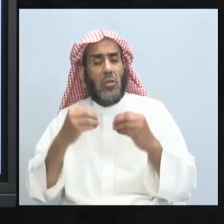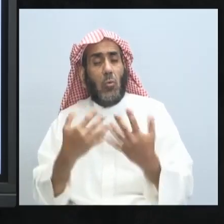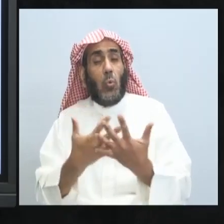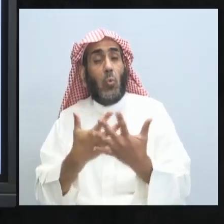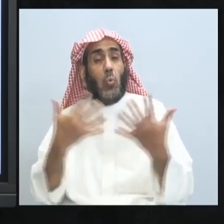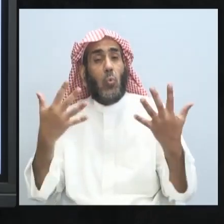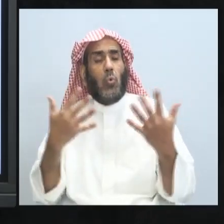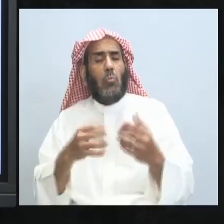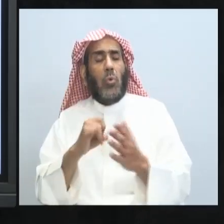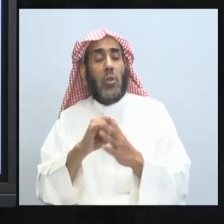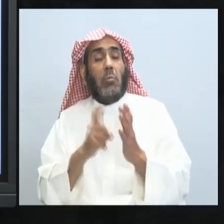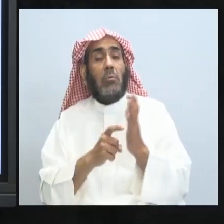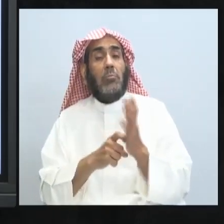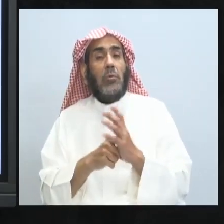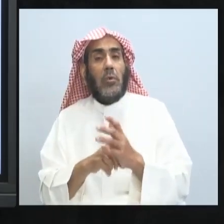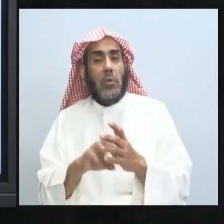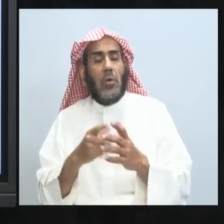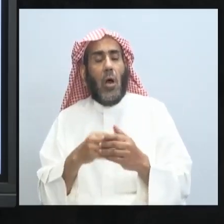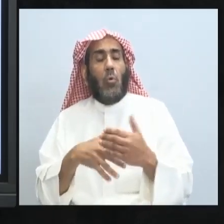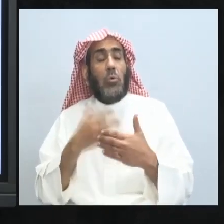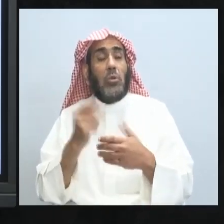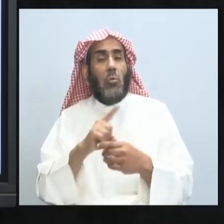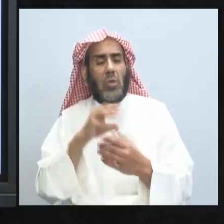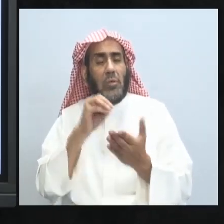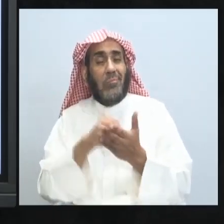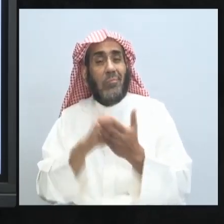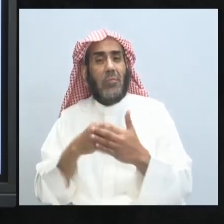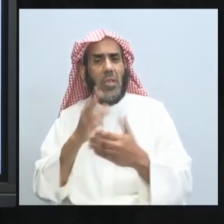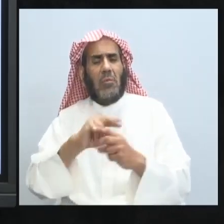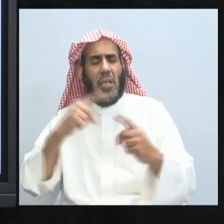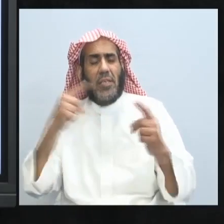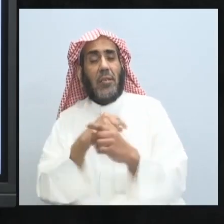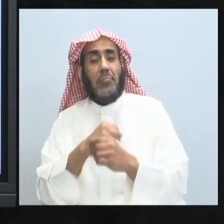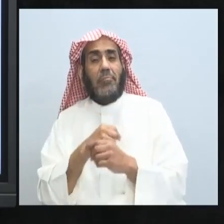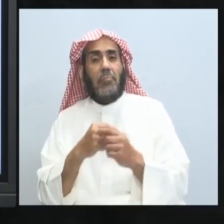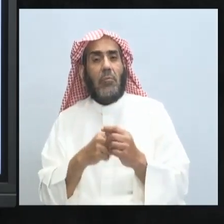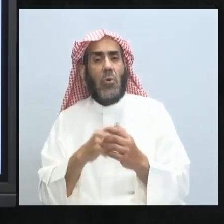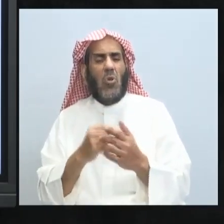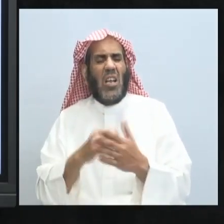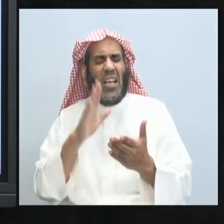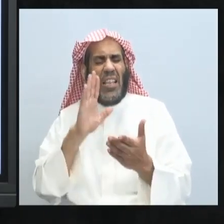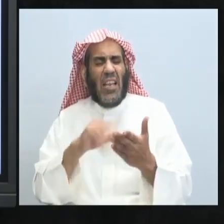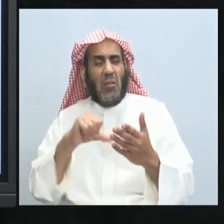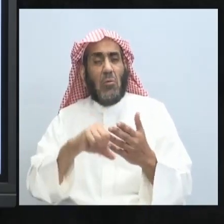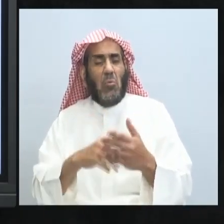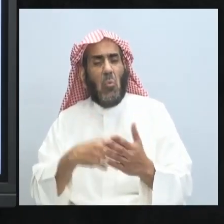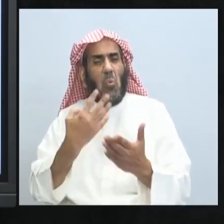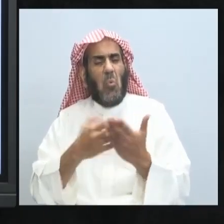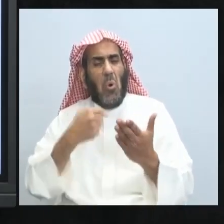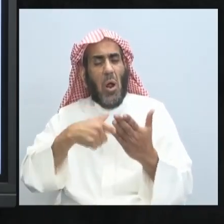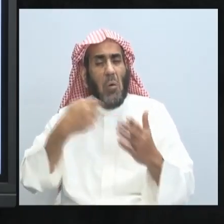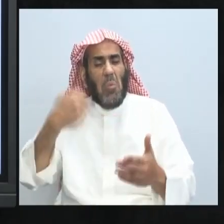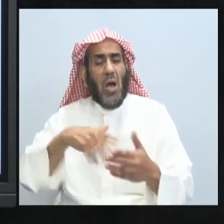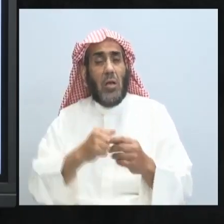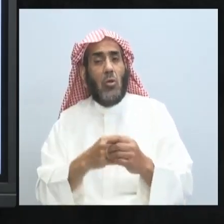شعبيه المنظمه او المنتجات ونجد ان النتائج اصبحت عكسيه اصبح هنالك ضرر غرامات عقوبات